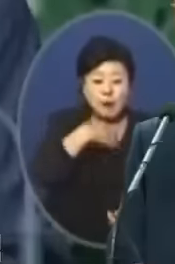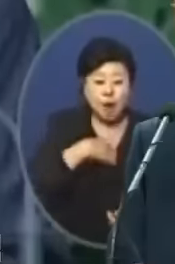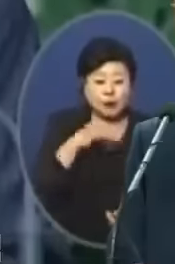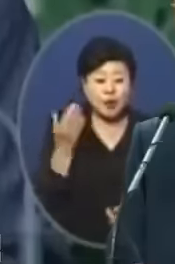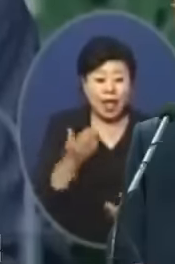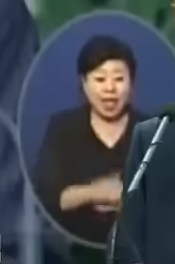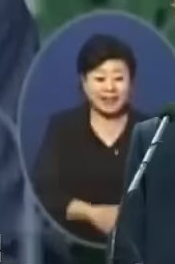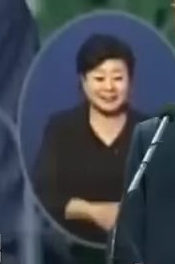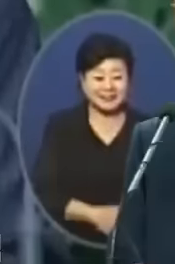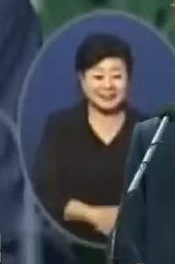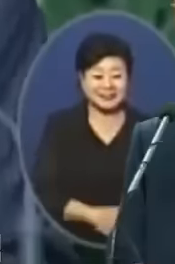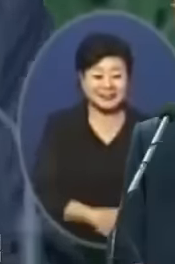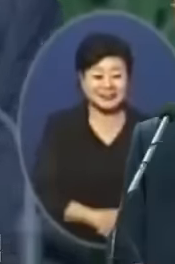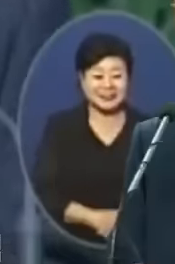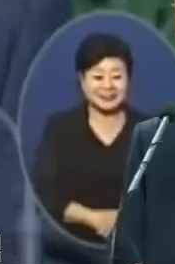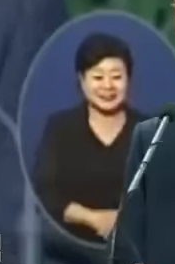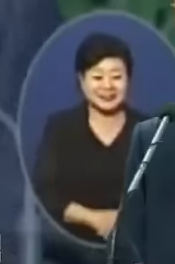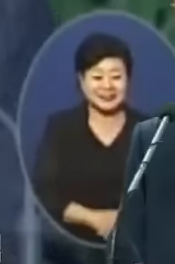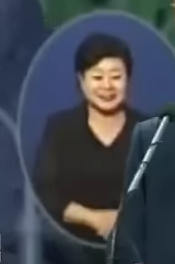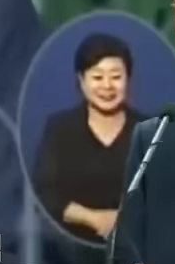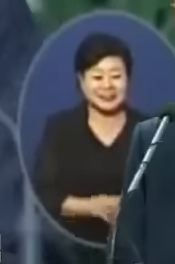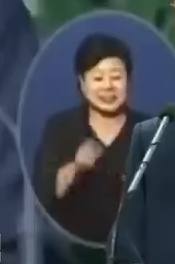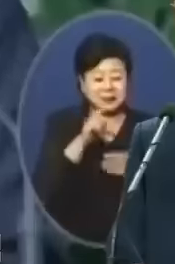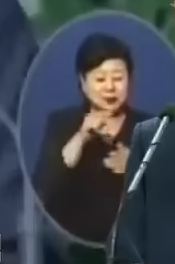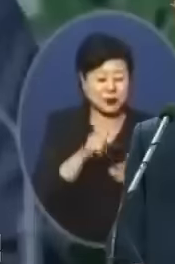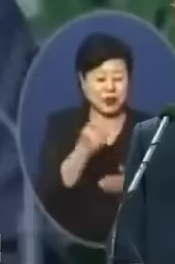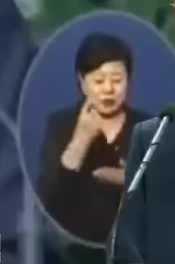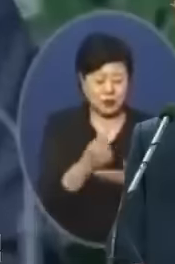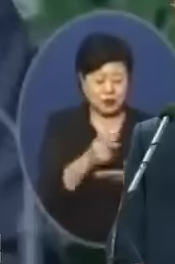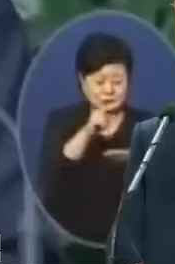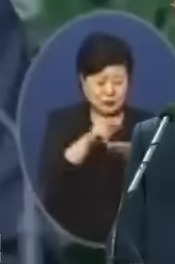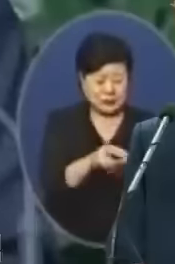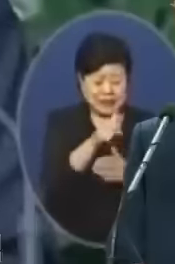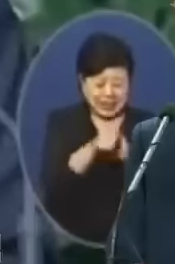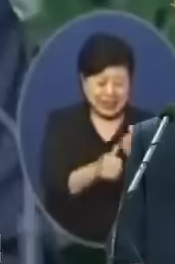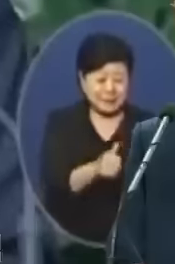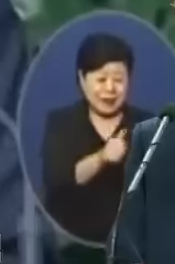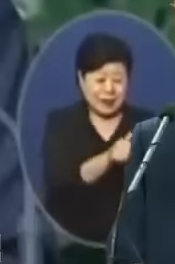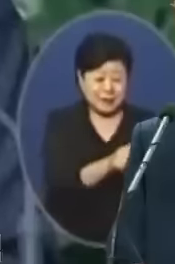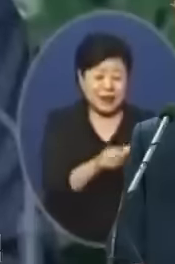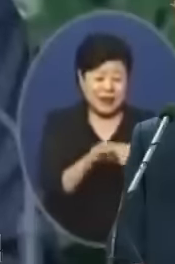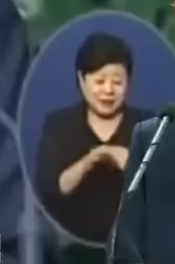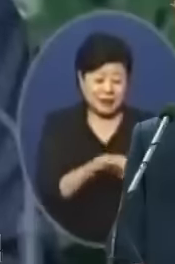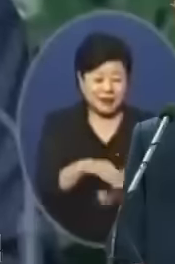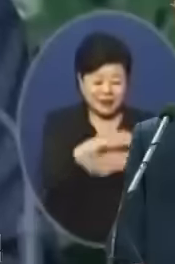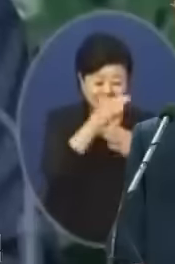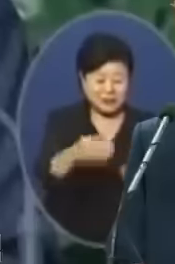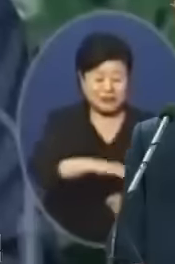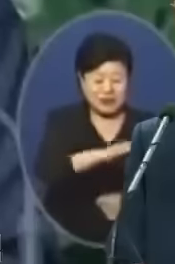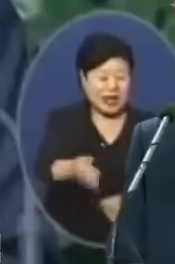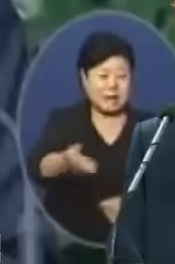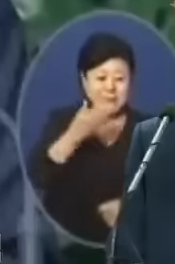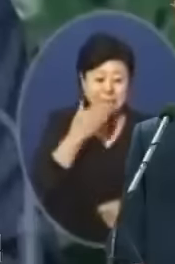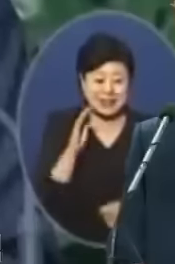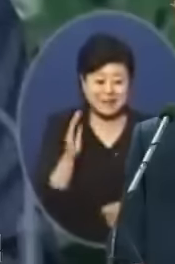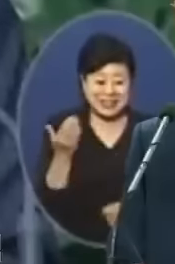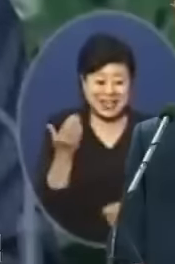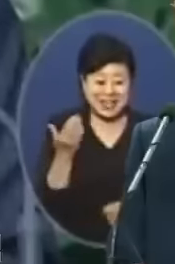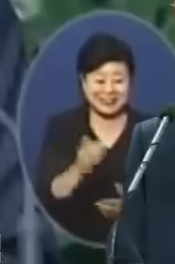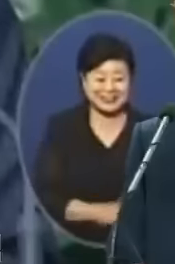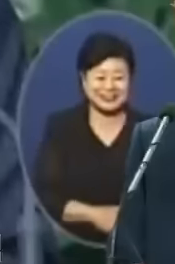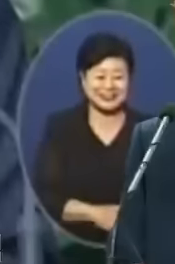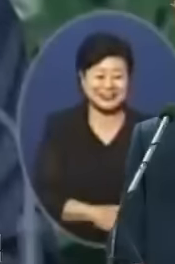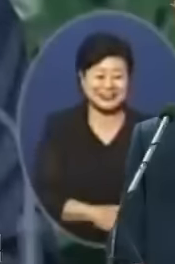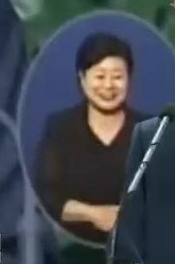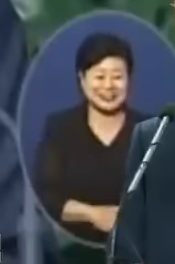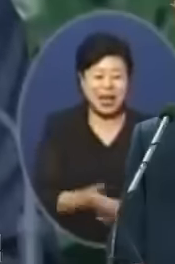먹거리가 되는 것입니다. 여러분 삶에 다가오는 문제는 하나님과 같이 계시면 다 밥입니다.